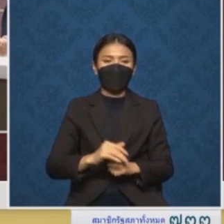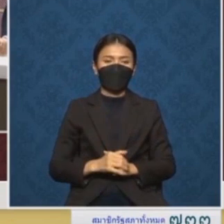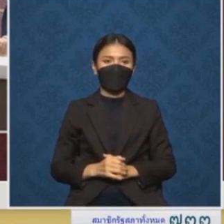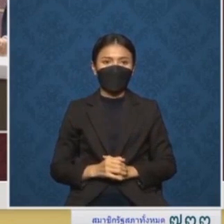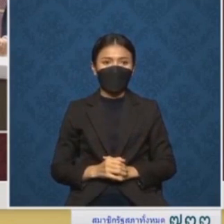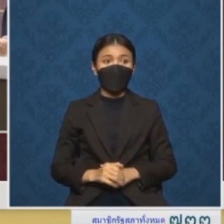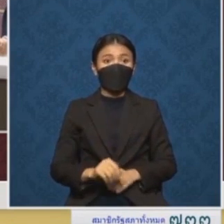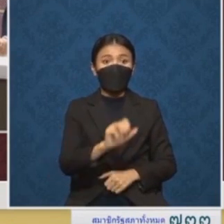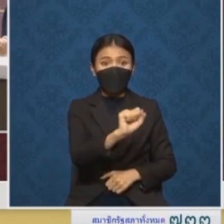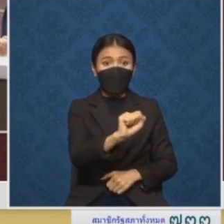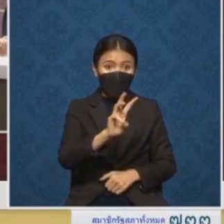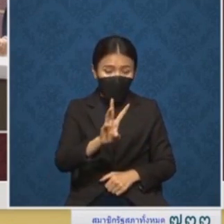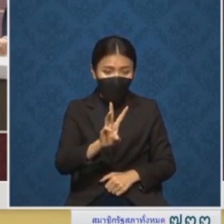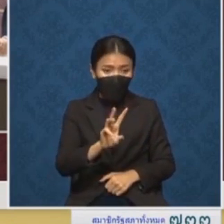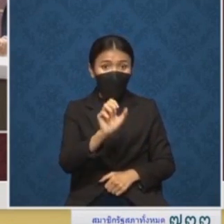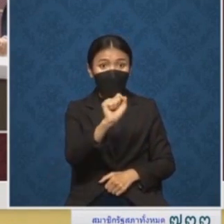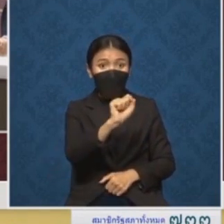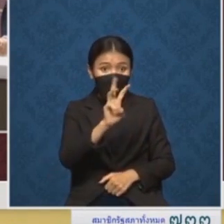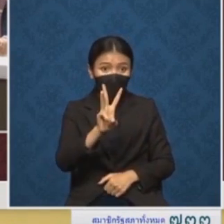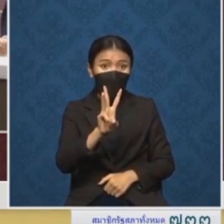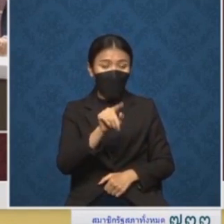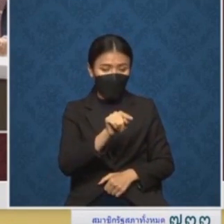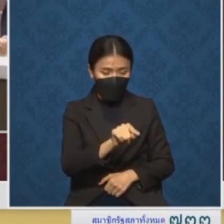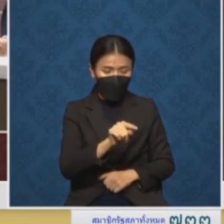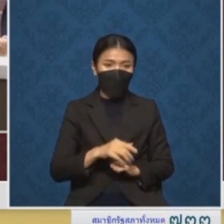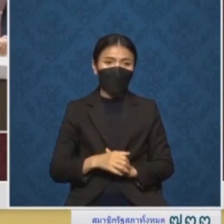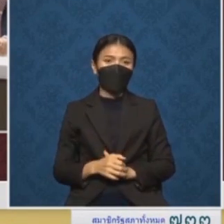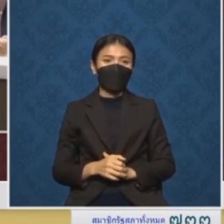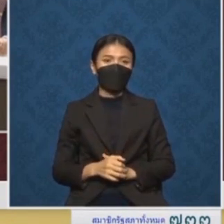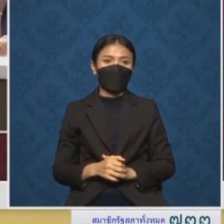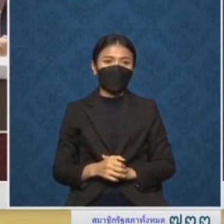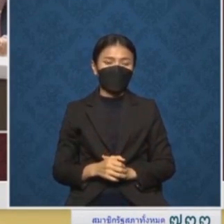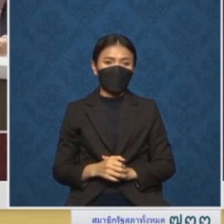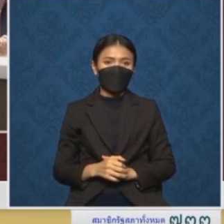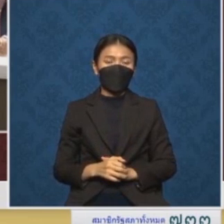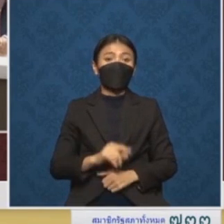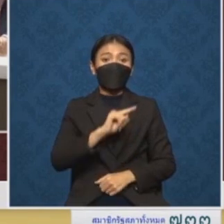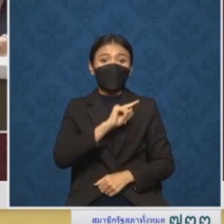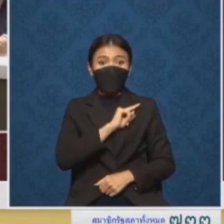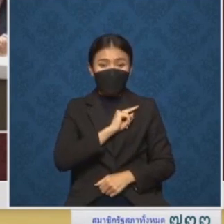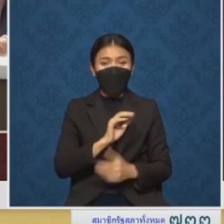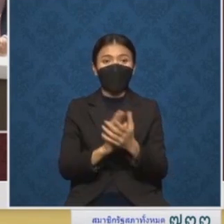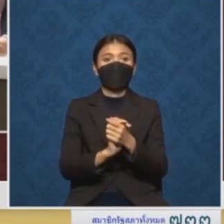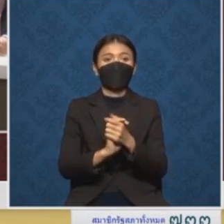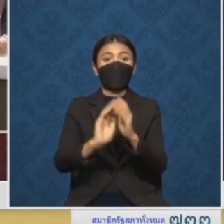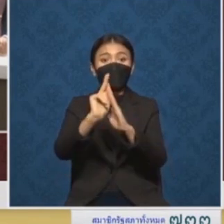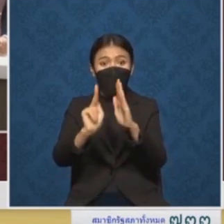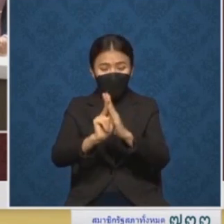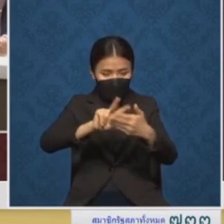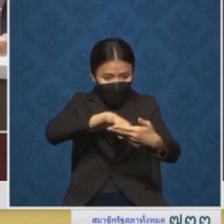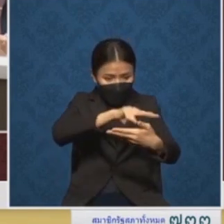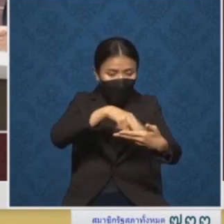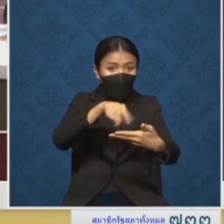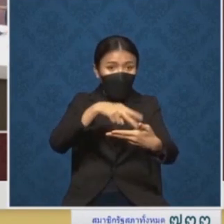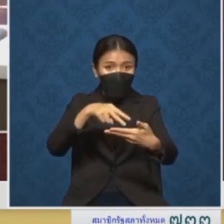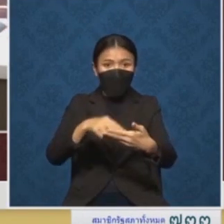สมาชิกซึ่งเรียนไปแล้วว่าเป็นสภาที่กั่นกองหรือตรวจสอบจึงไม่ควรมีส่วนร่วมในการเ